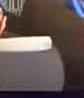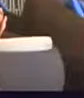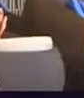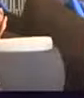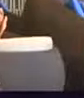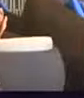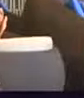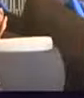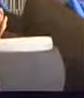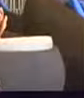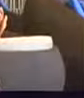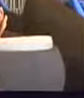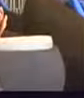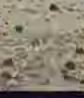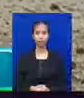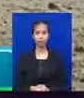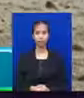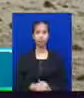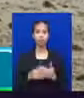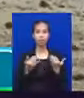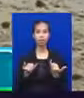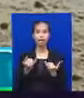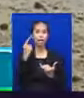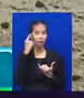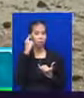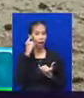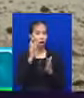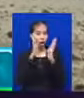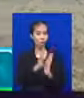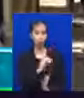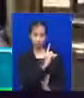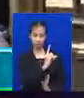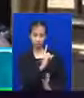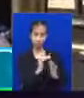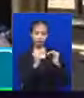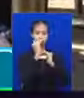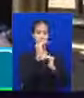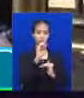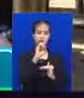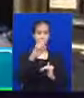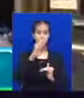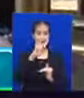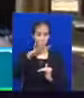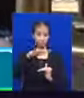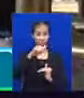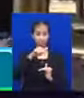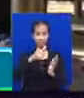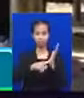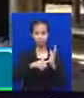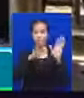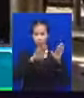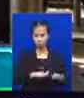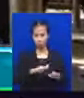ราะฉะนั้นก็จะอยู่ในวงเงินประมาณนี้คนละ 15,000 บาทถ้าใช้เต็มที่นะครับก็จะมีการจับจ่ายใช้สอยเพิ่ม